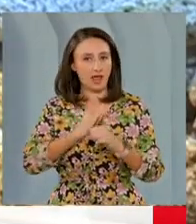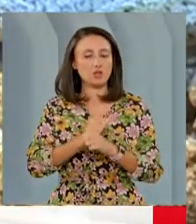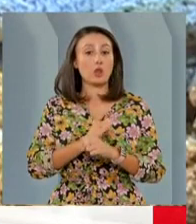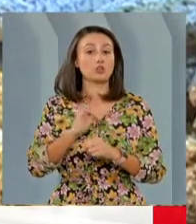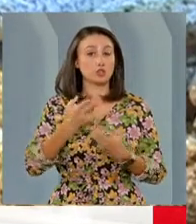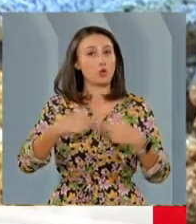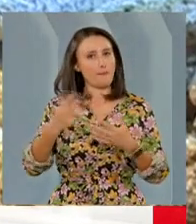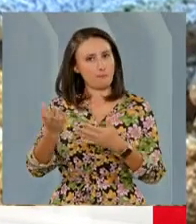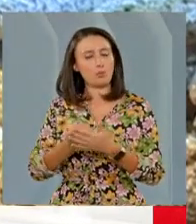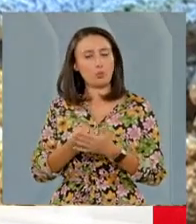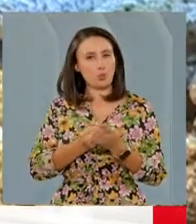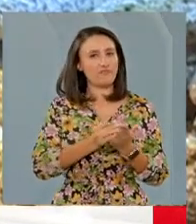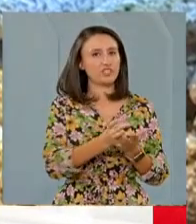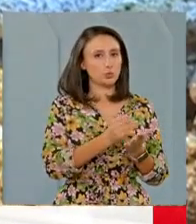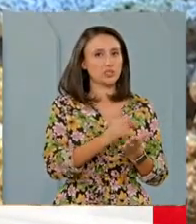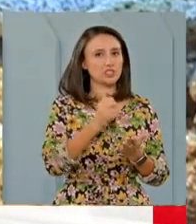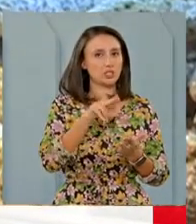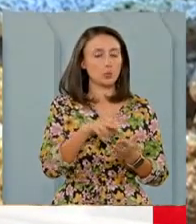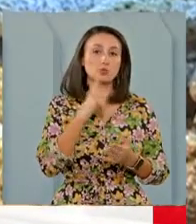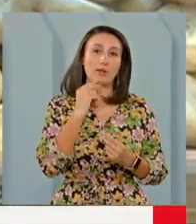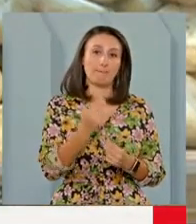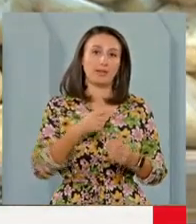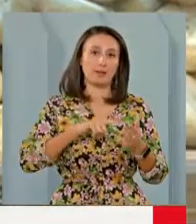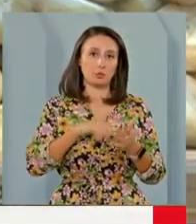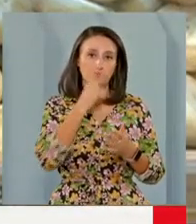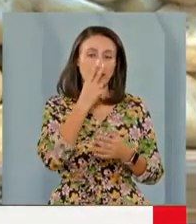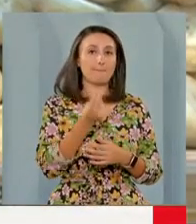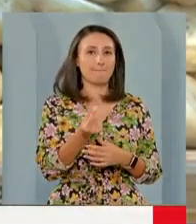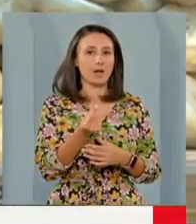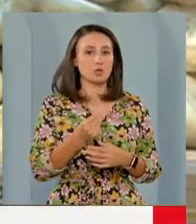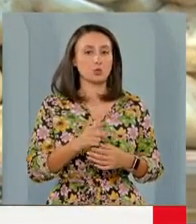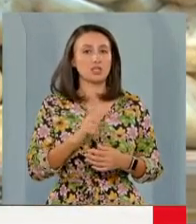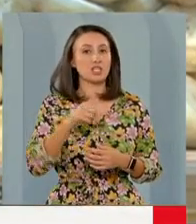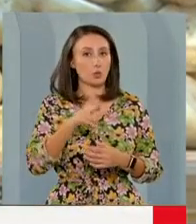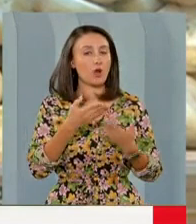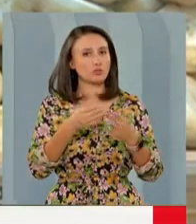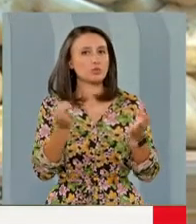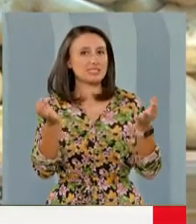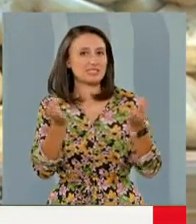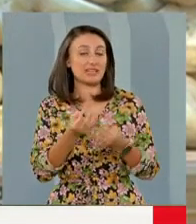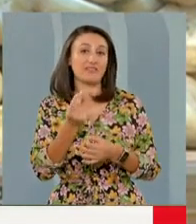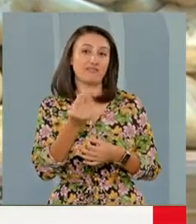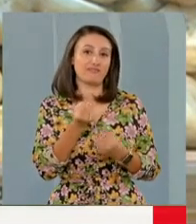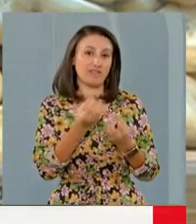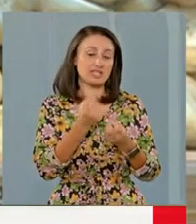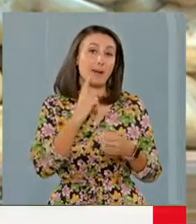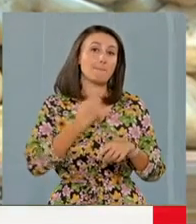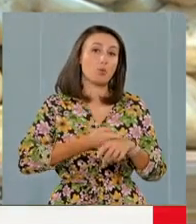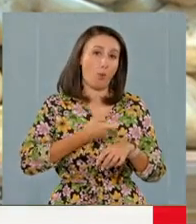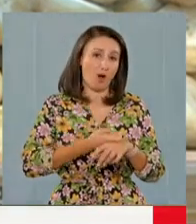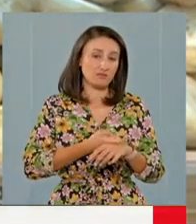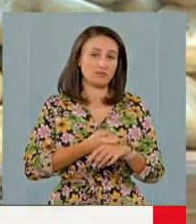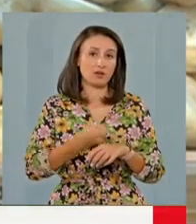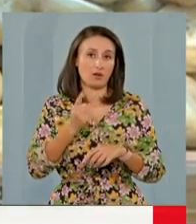exportat foarte foarte mult greu suntem bine din punct de vedere al prețurilor la grâu care au început să scadă vezi de aproape este ca această